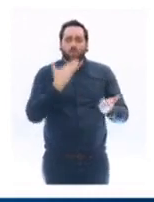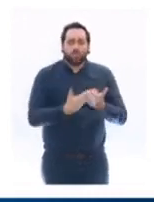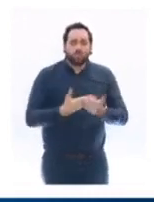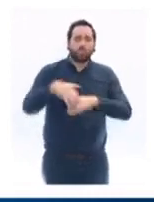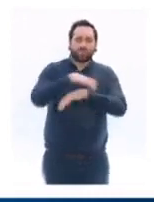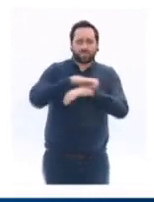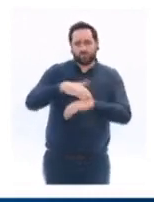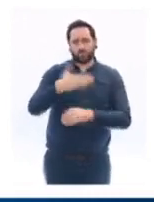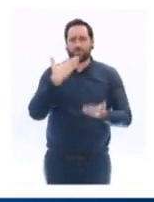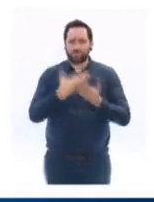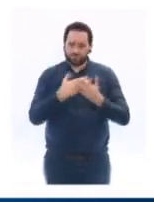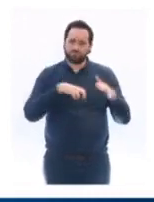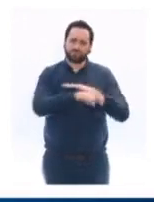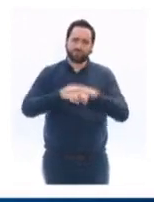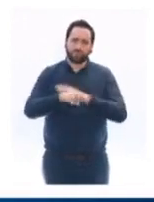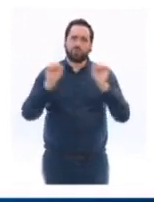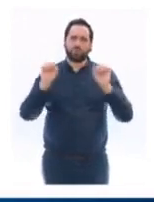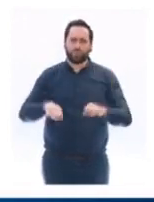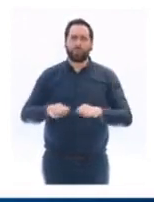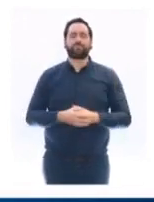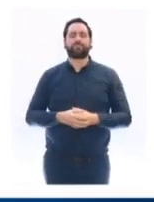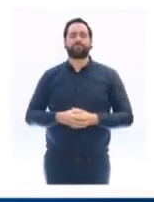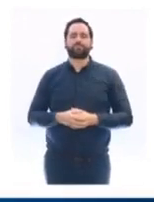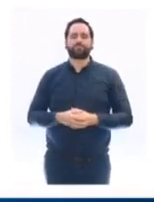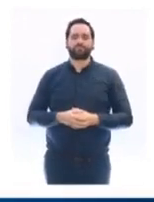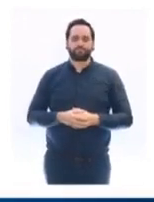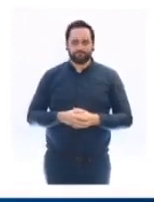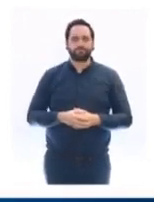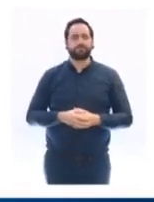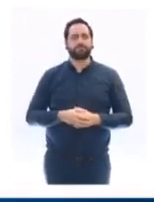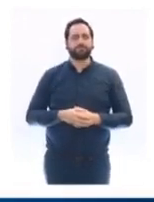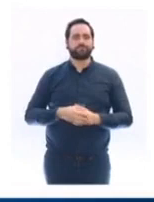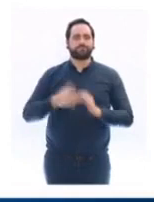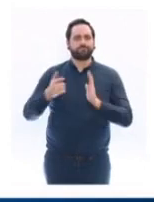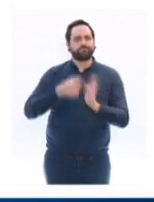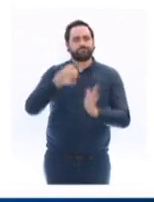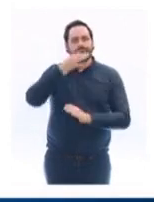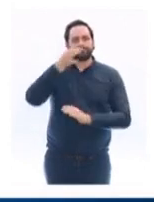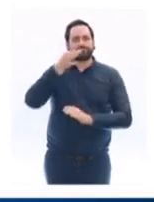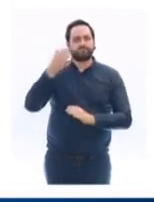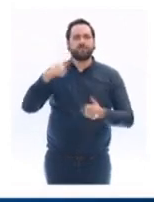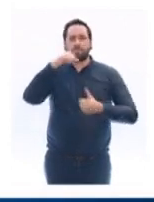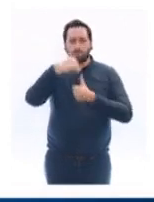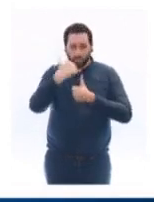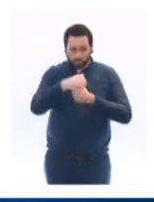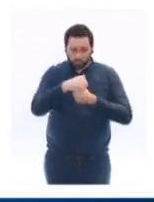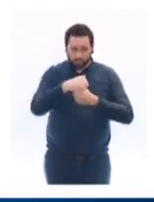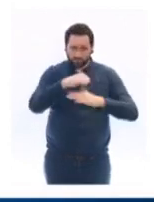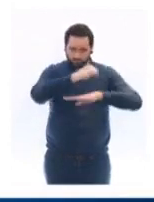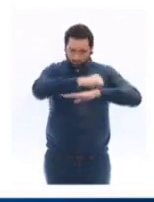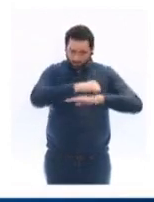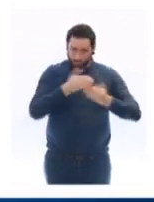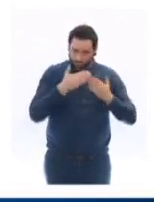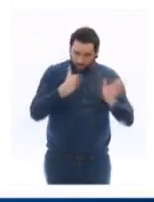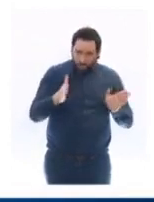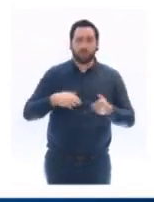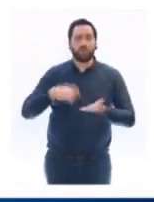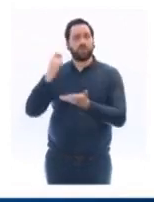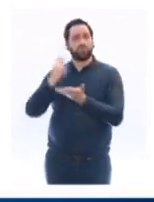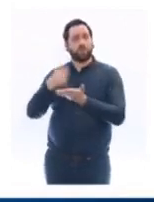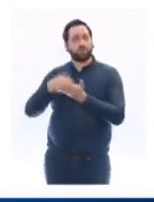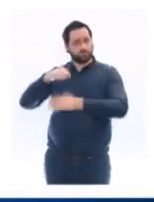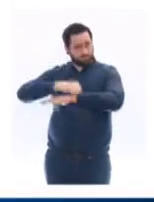Je rappelle à ce titre que les guichets de la poste et les guichets de banque resteront également ouverts. Vous